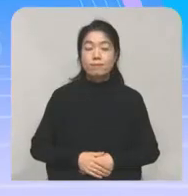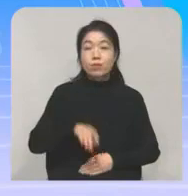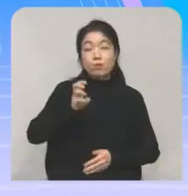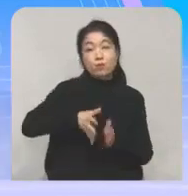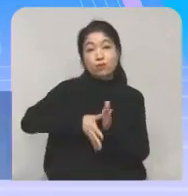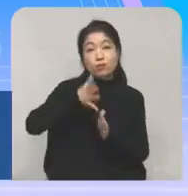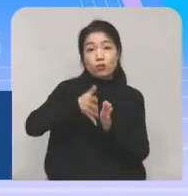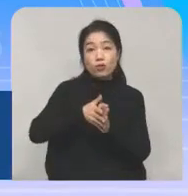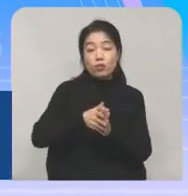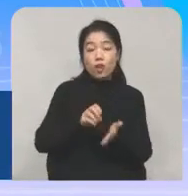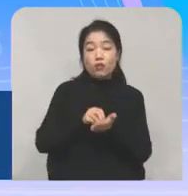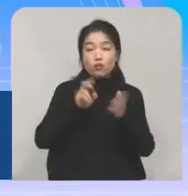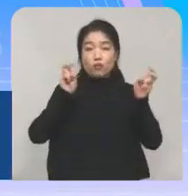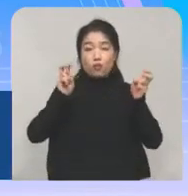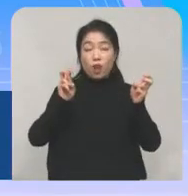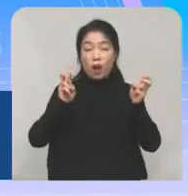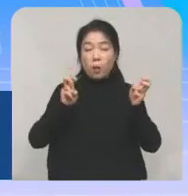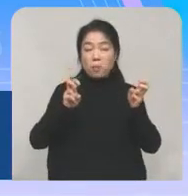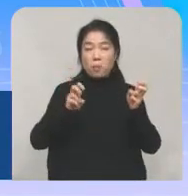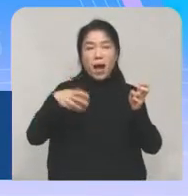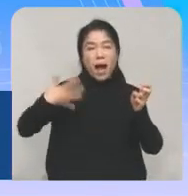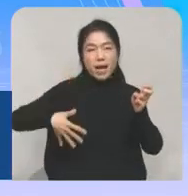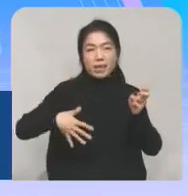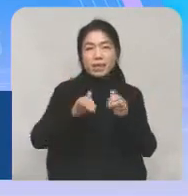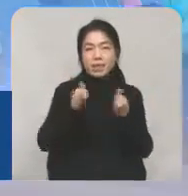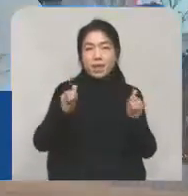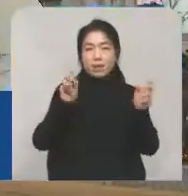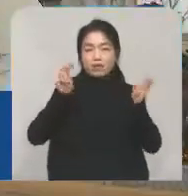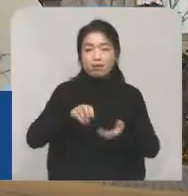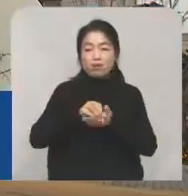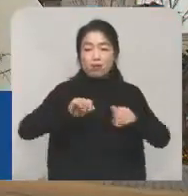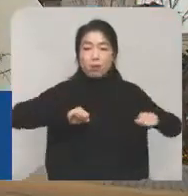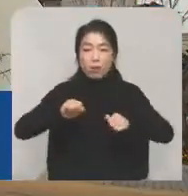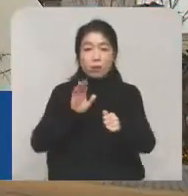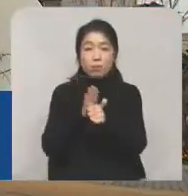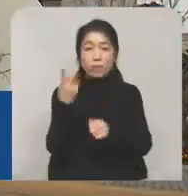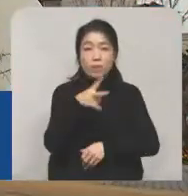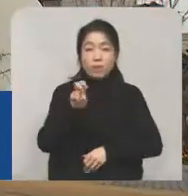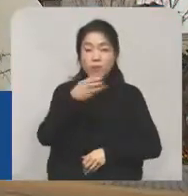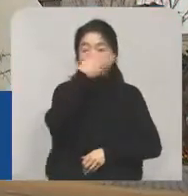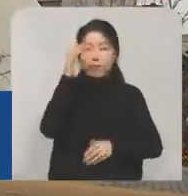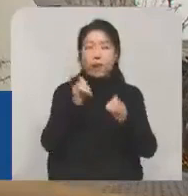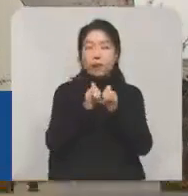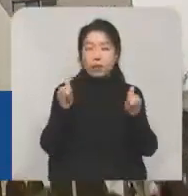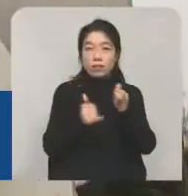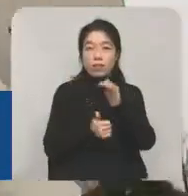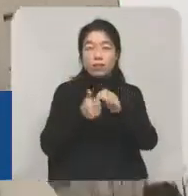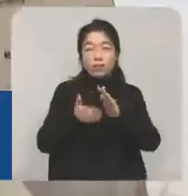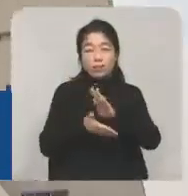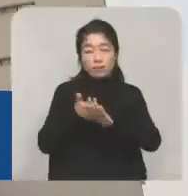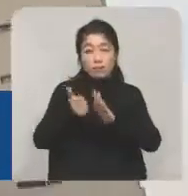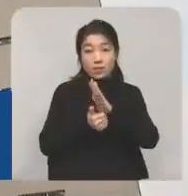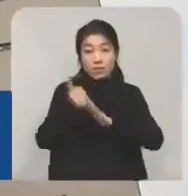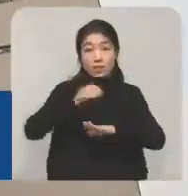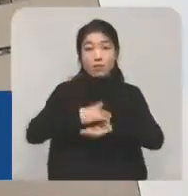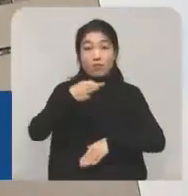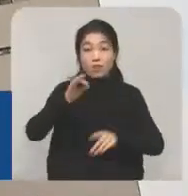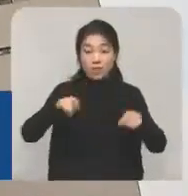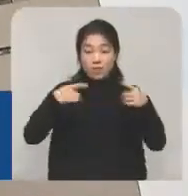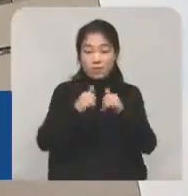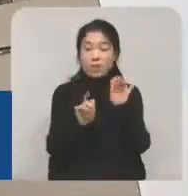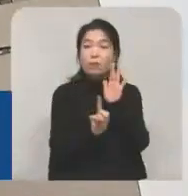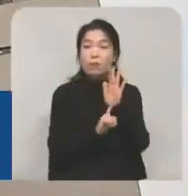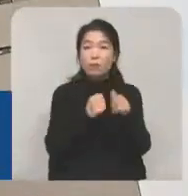황지 씨가 미취업 청년들에게 구직활동을 지원하는 2022년 황 규 청년 트림 수당 참여자를 모집합니다